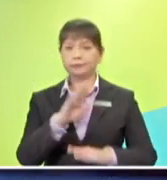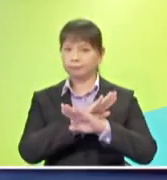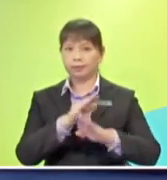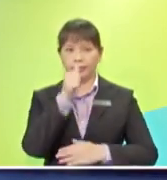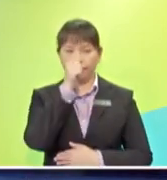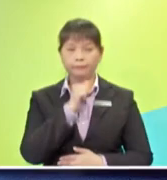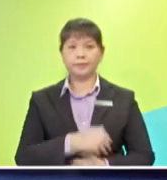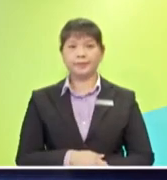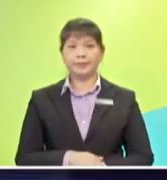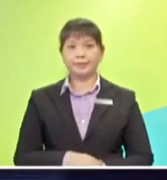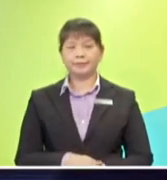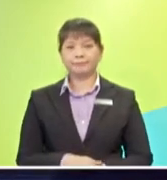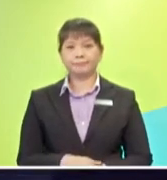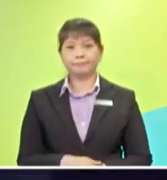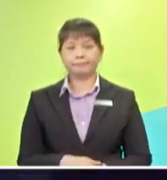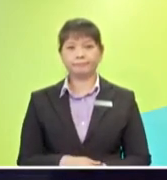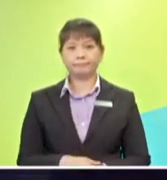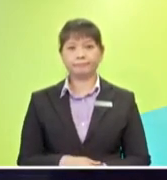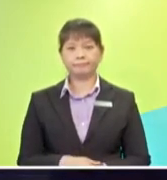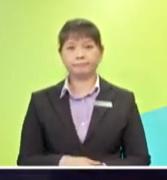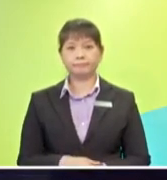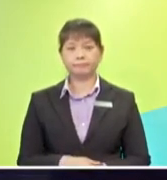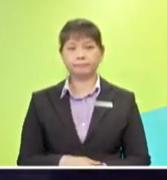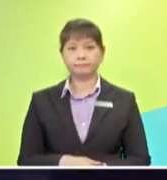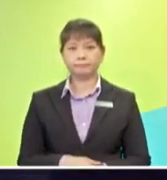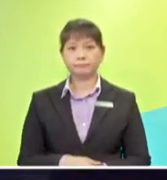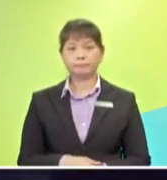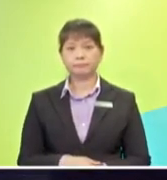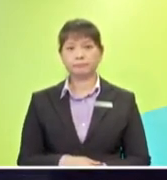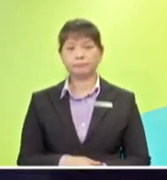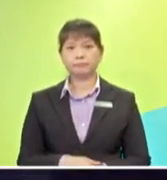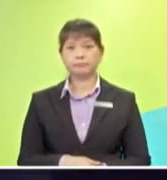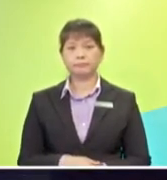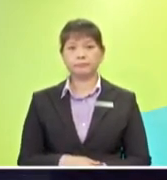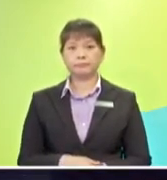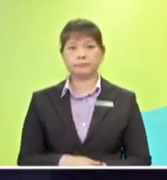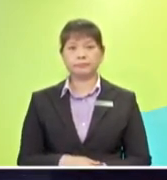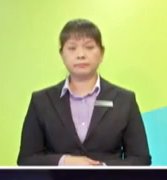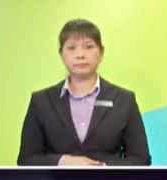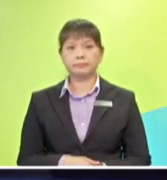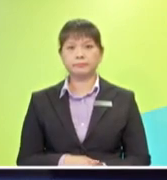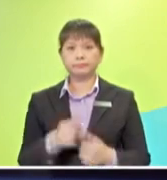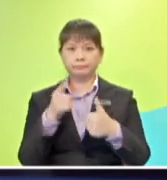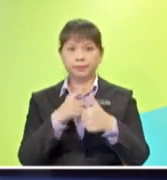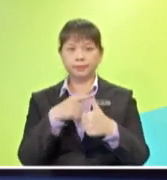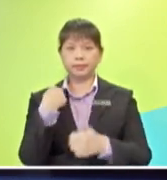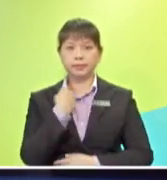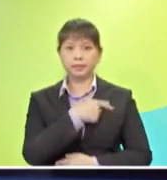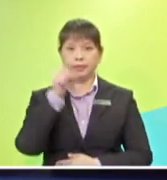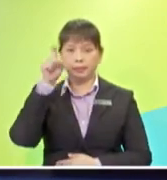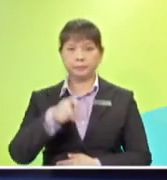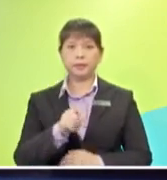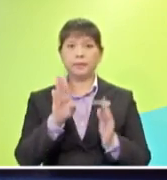pergi makan guys Oke kita tengok yang ke atas duluan nih oke pertama kita mesti berhati-hati